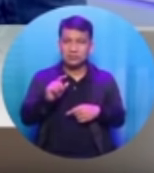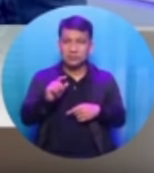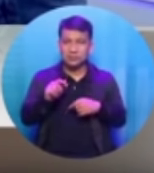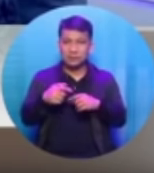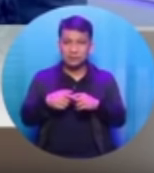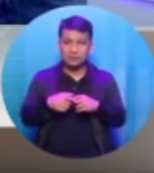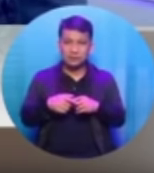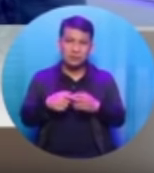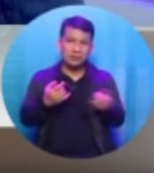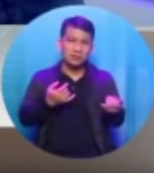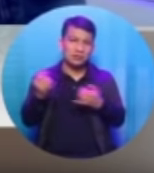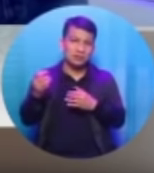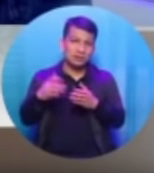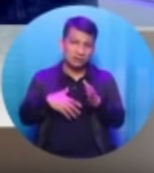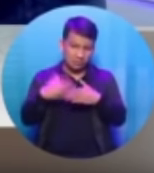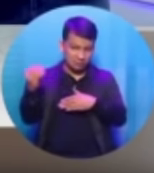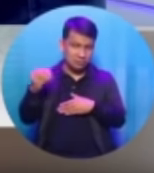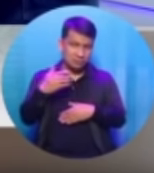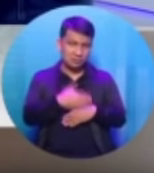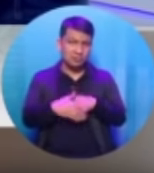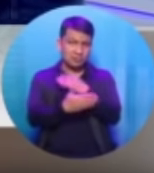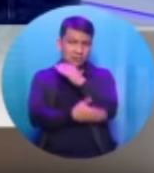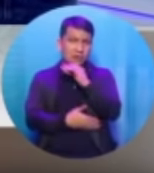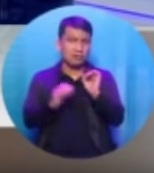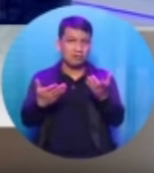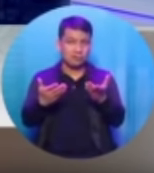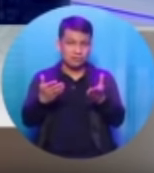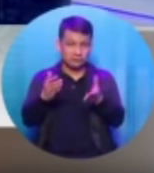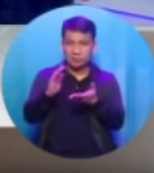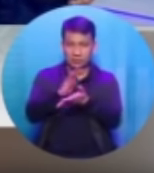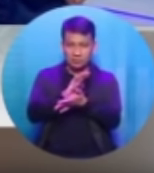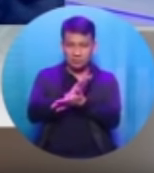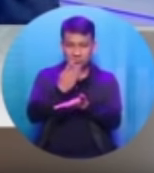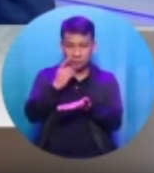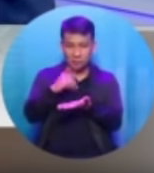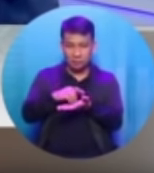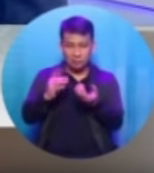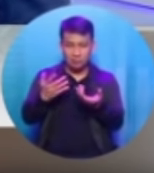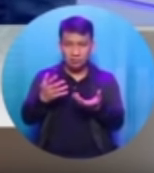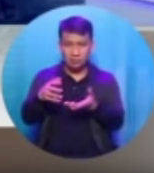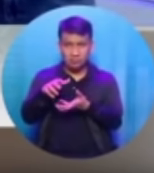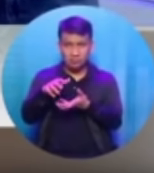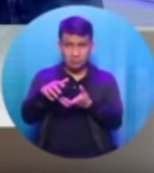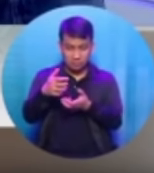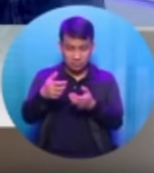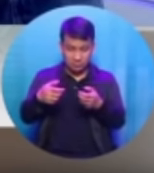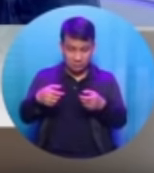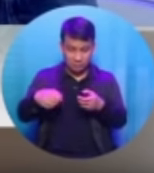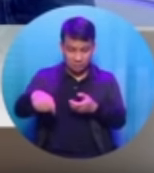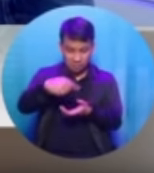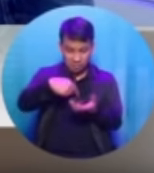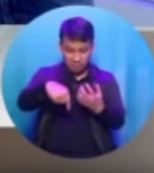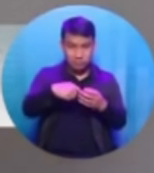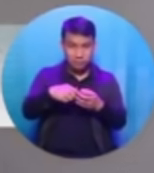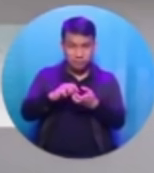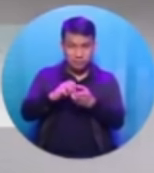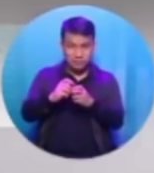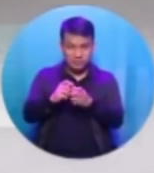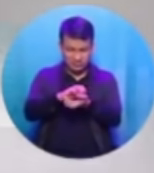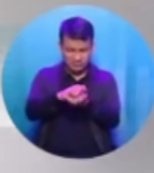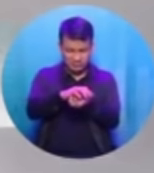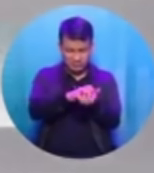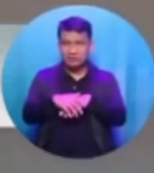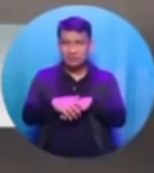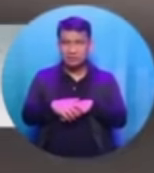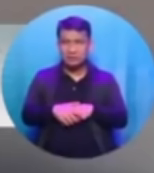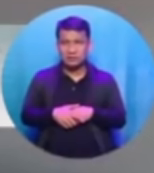Chinese? Imported po. Naku po. Baka mamaya, wala pa itong mga papeles. Yung po ba yung mga ginigiling nyo? Sigurado kayo, mga ano yan? Yung wala bang